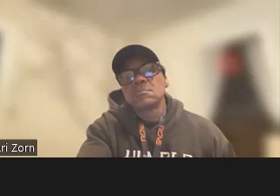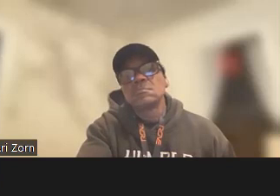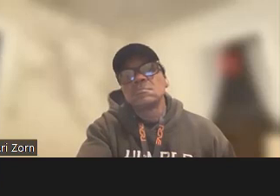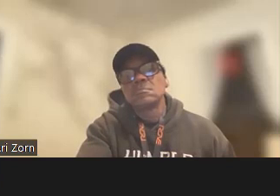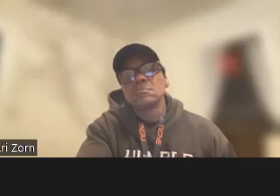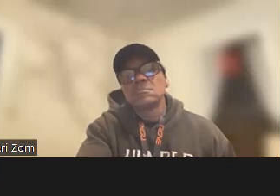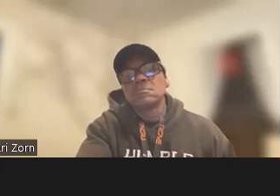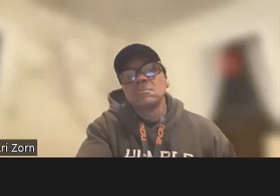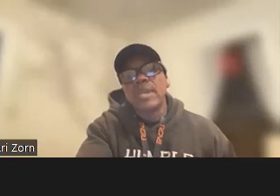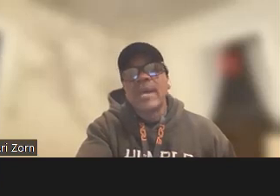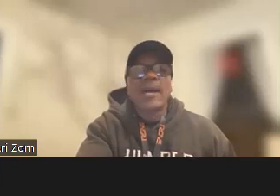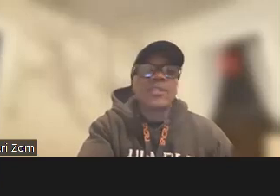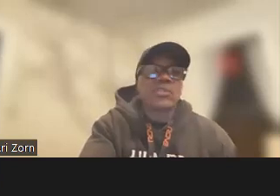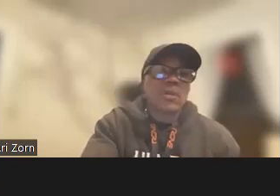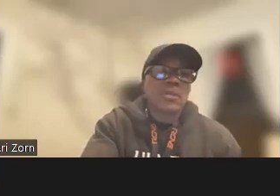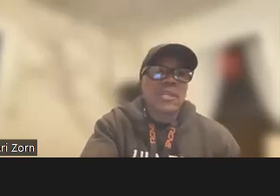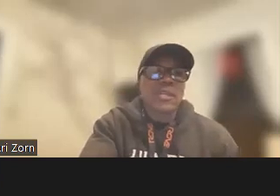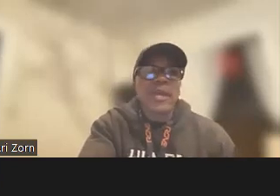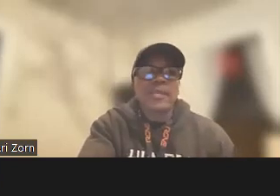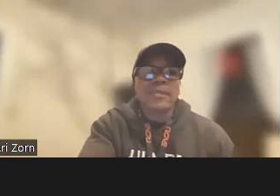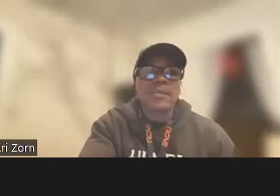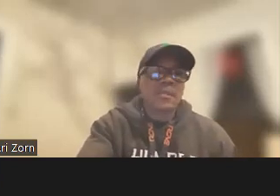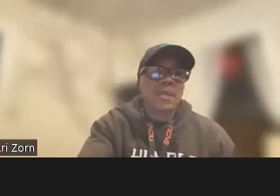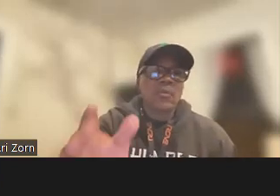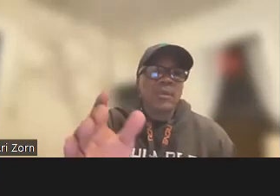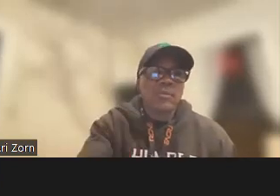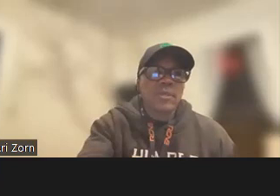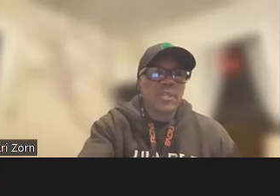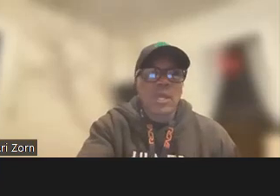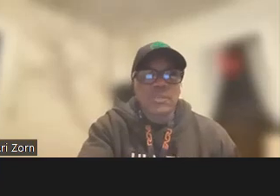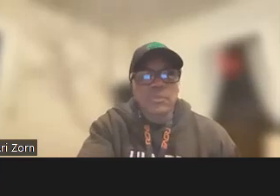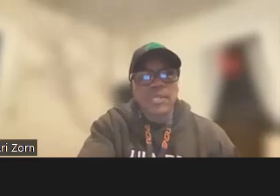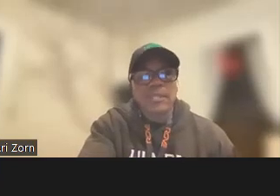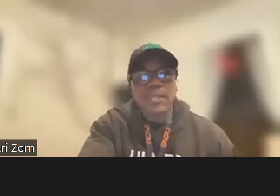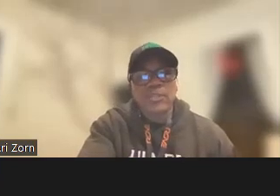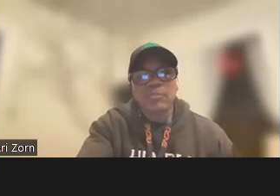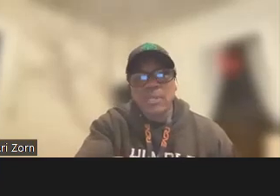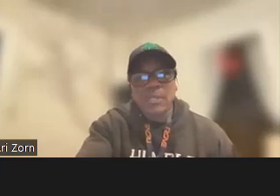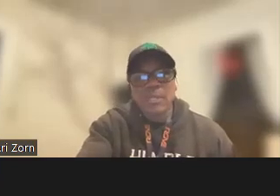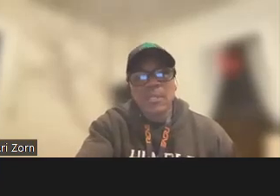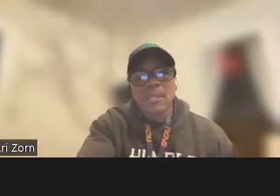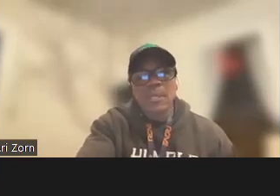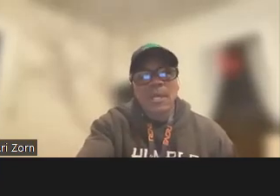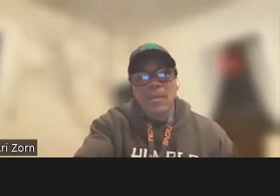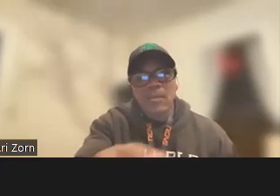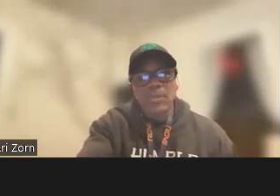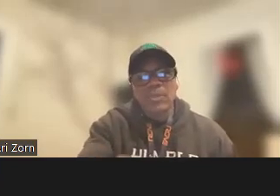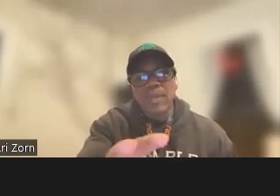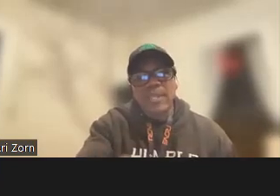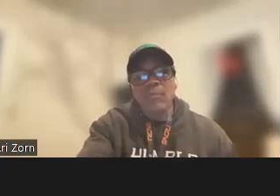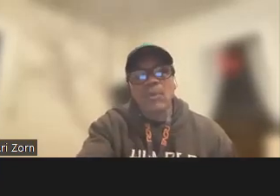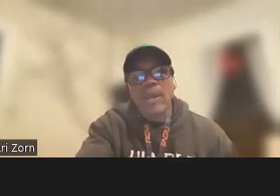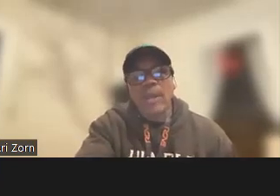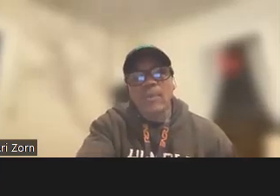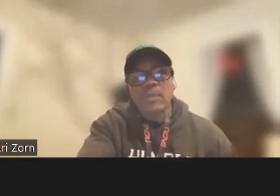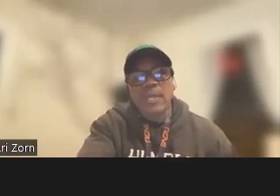Ari's hand is up. Yeah, I just want to say that I Moi, agree je with voudrais what dire Shihan que said. moi We d'accord should avec have, we should have